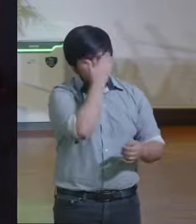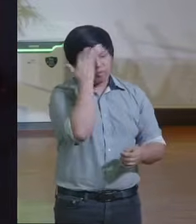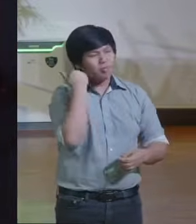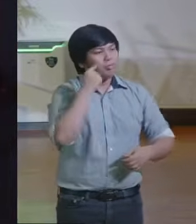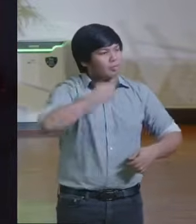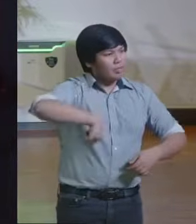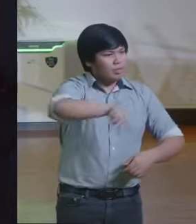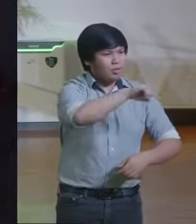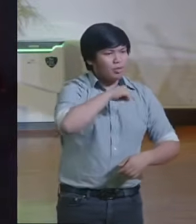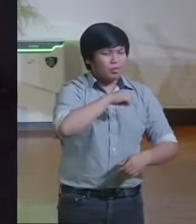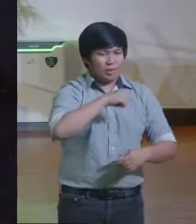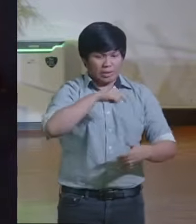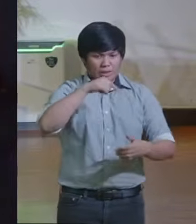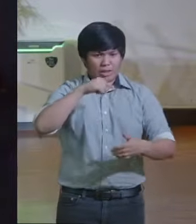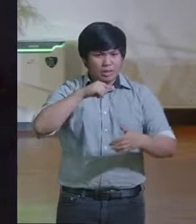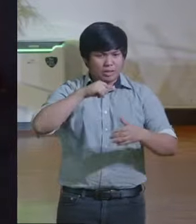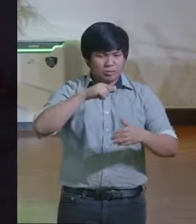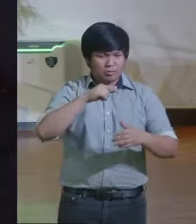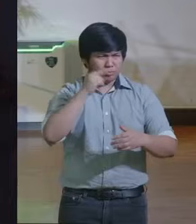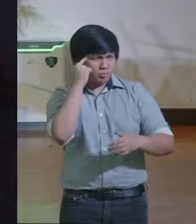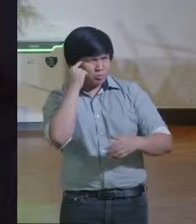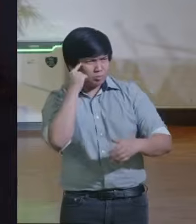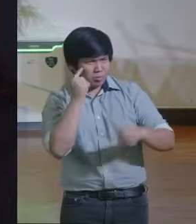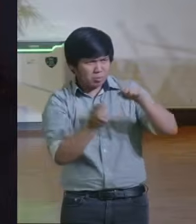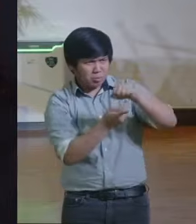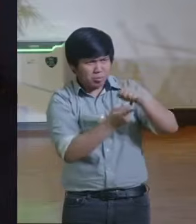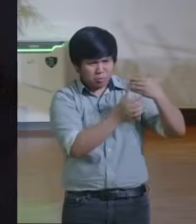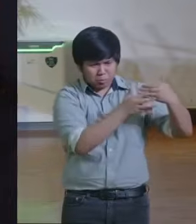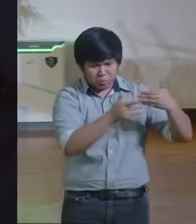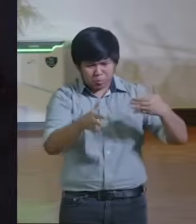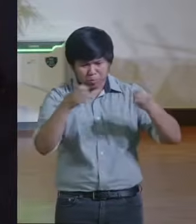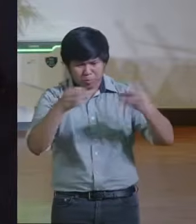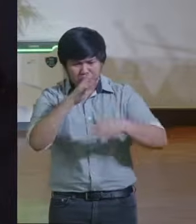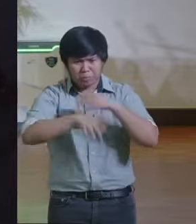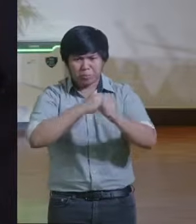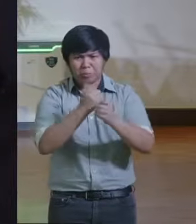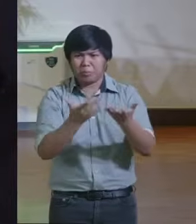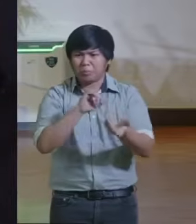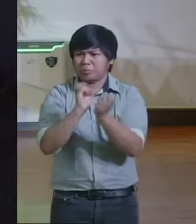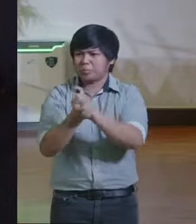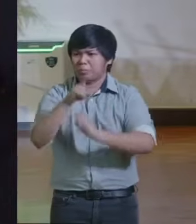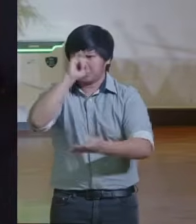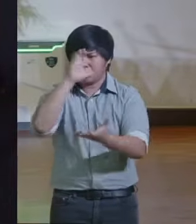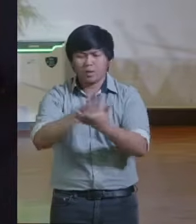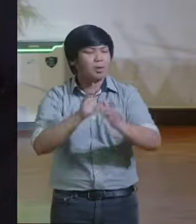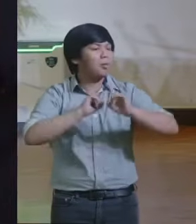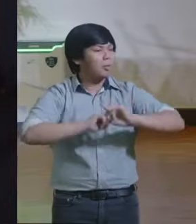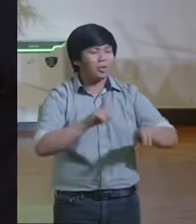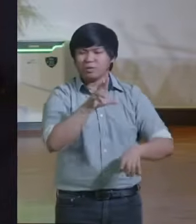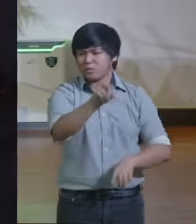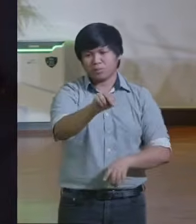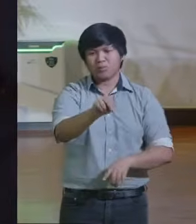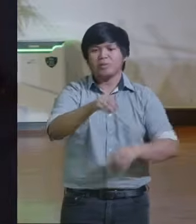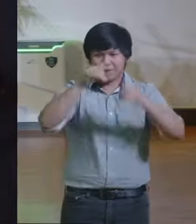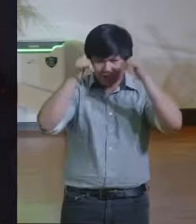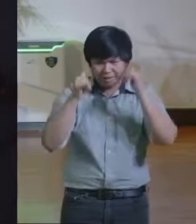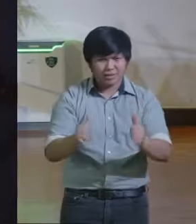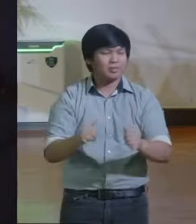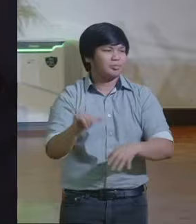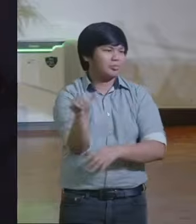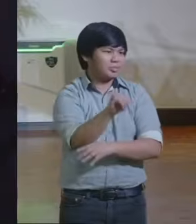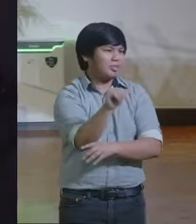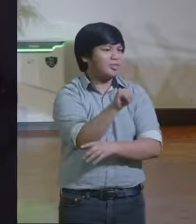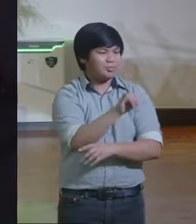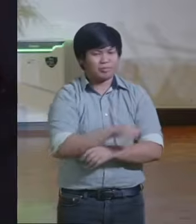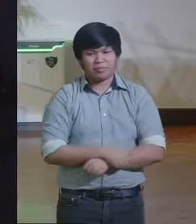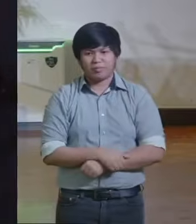po nagbago ang kanyang mga paniniwala. Yung lahat ng kanyang paniniwala at conviction na kanyang nilagay sa